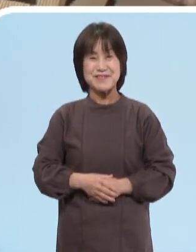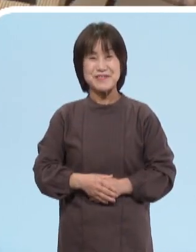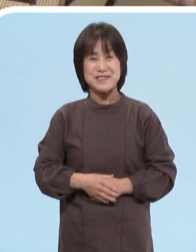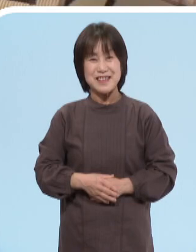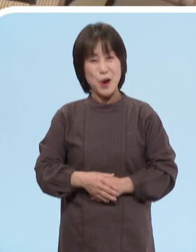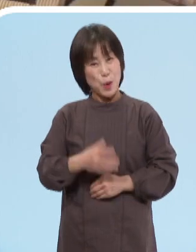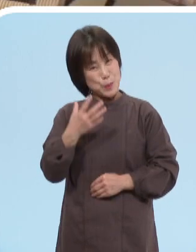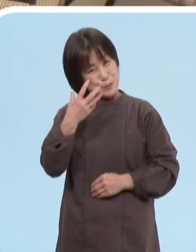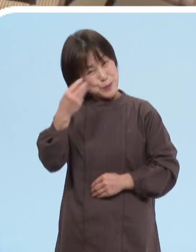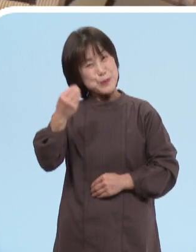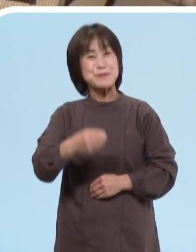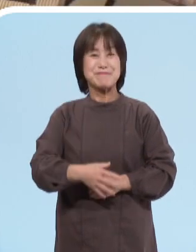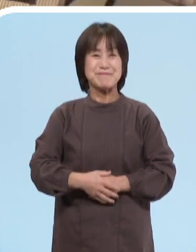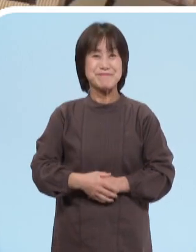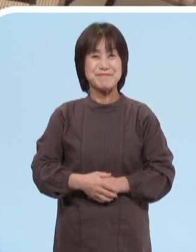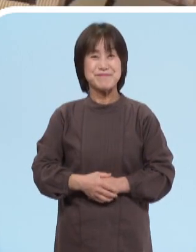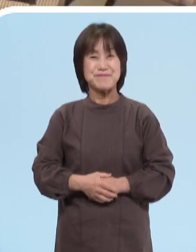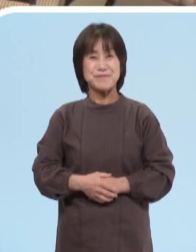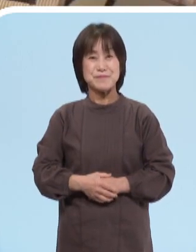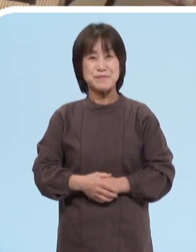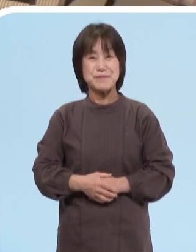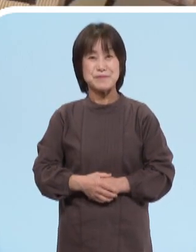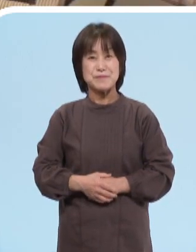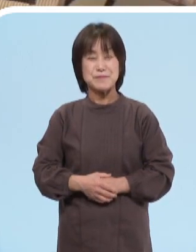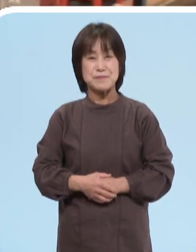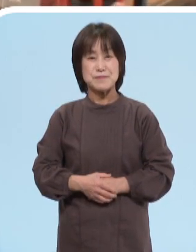。 面白い。